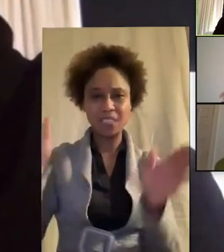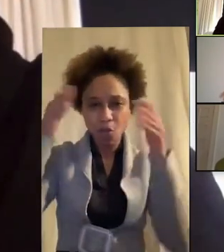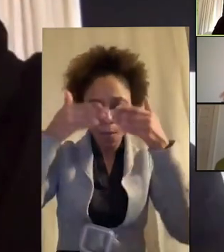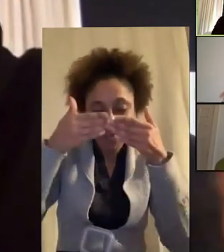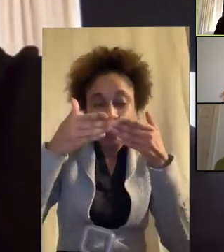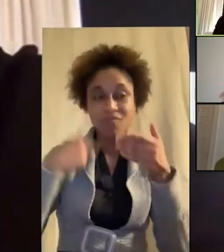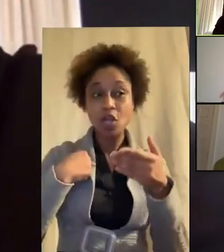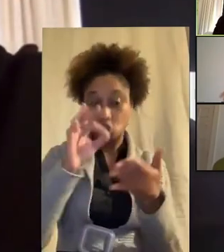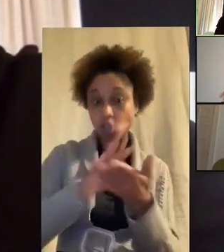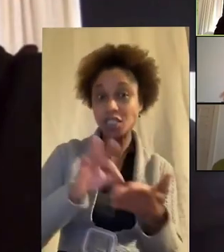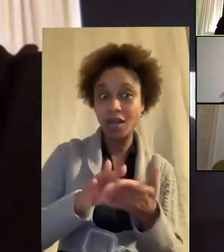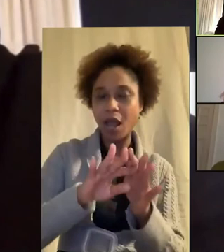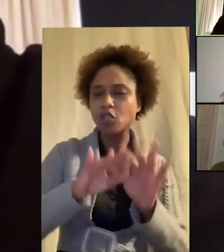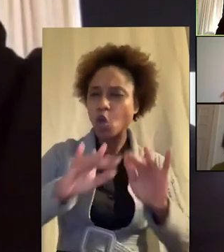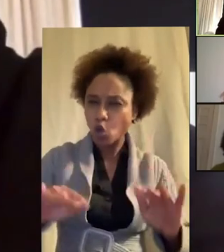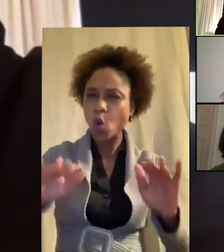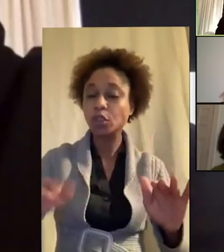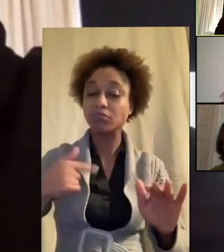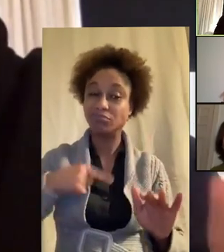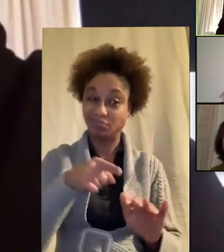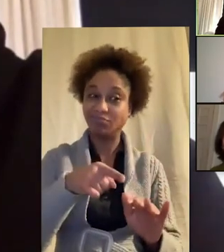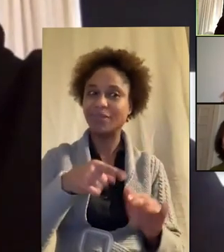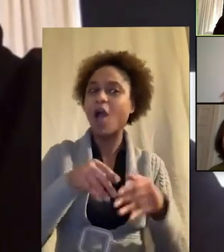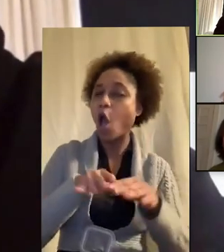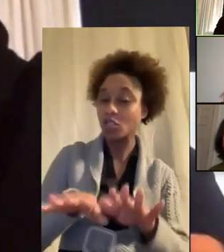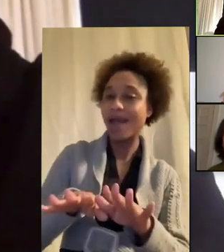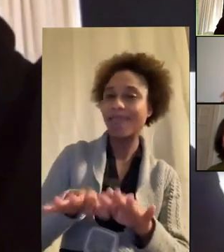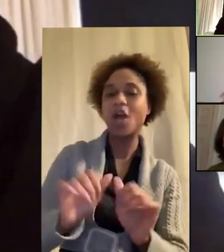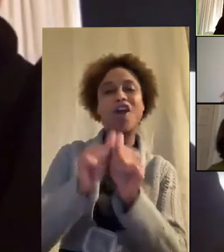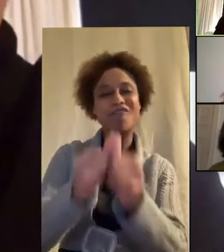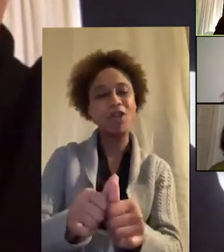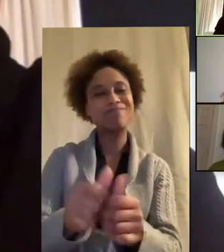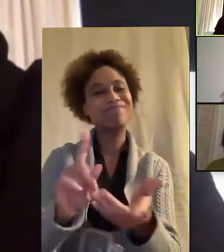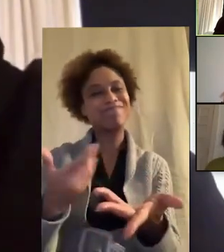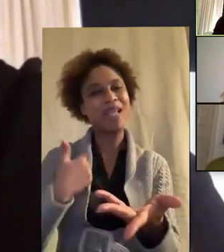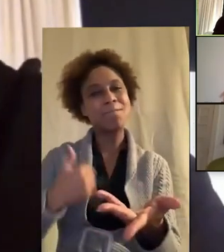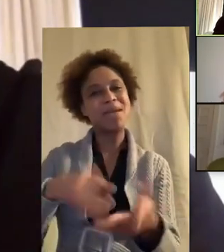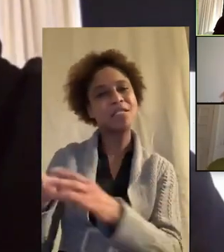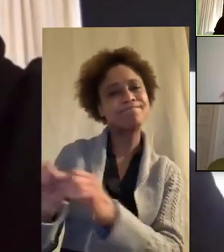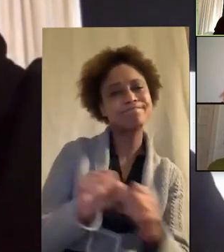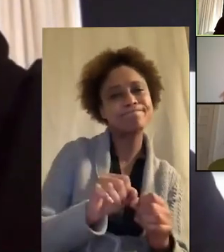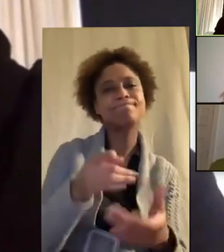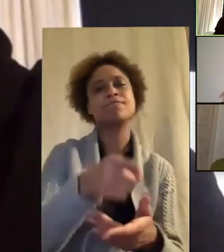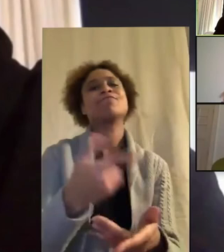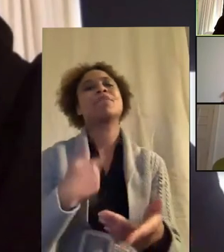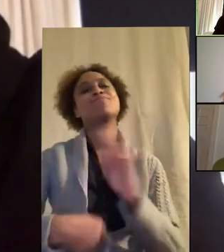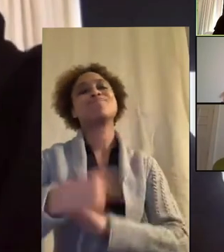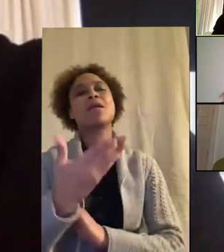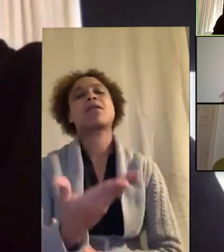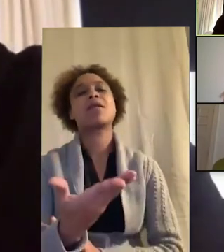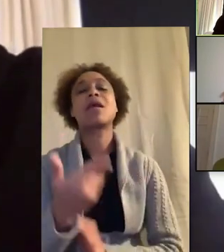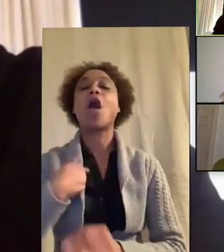of zo. Zo'n duimpje, groen duimpje, dit is toegankelijk en die voldoen aan bepaalde eisen. Tenminste,